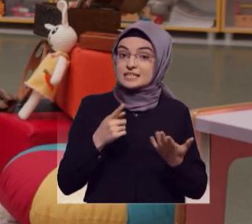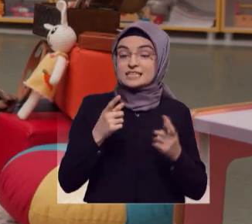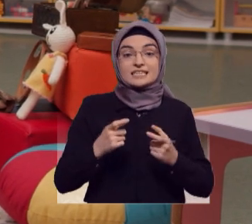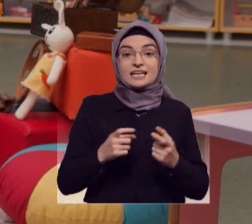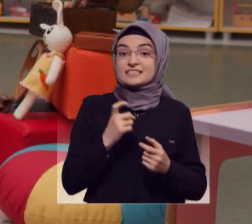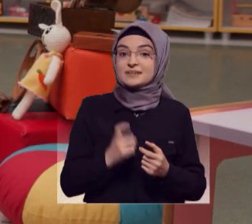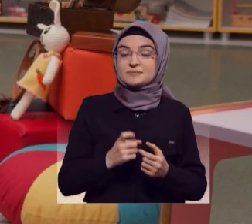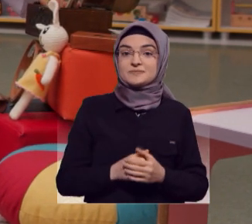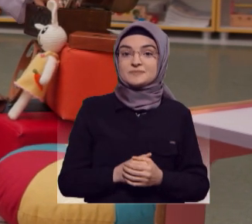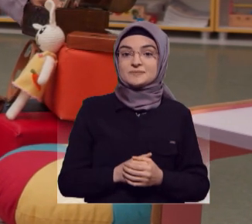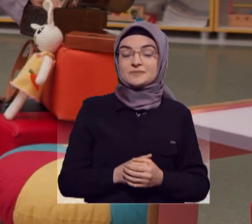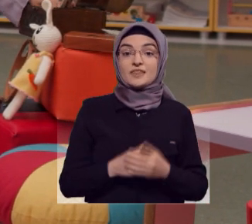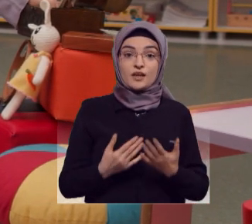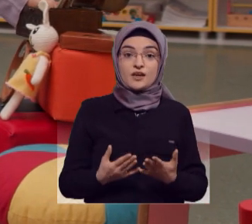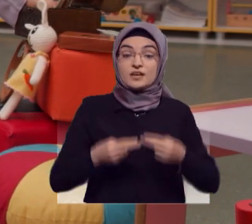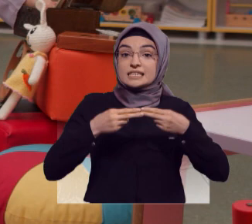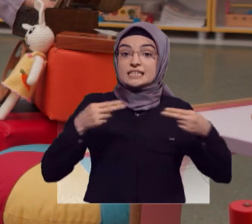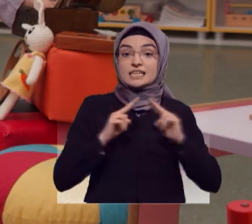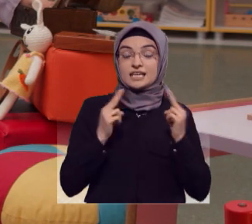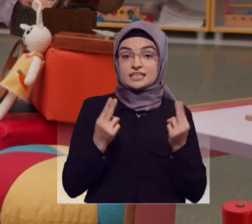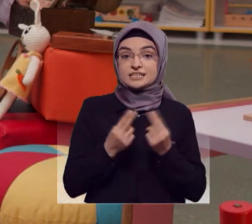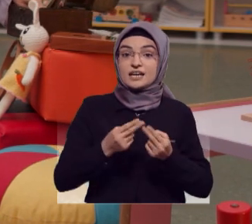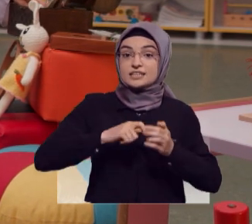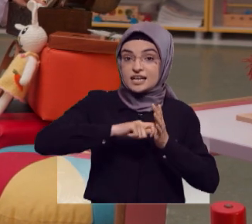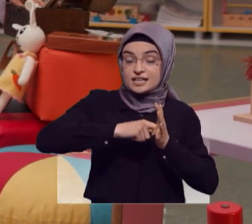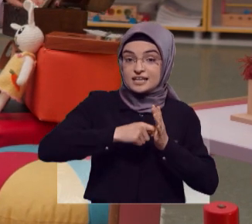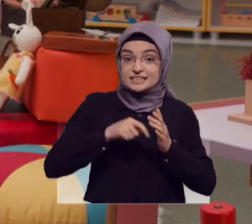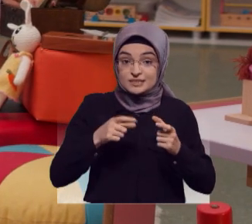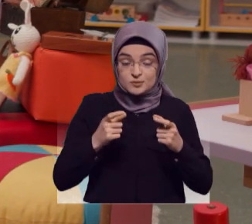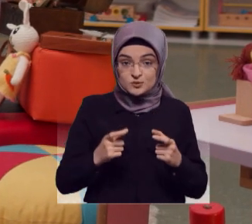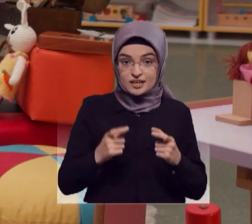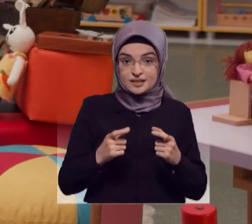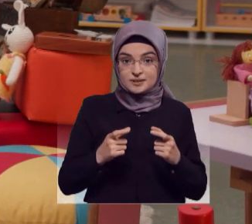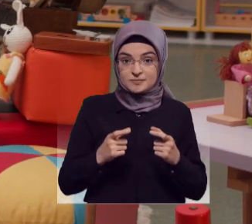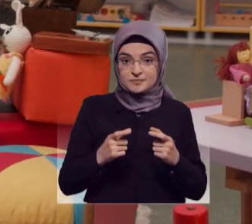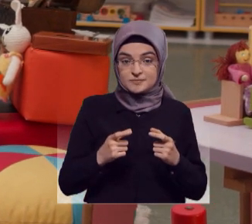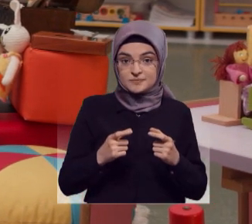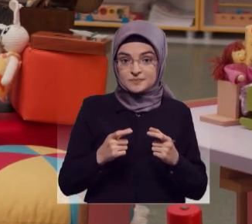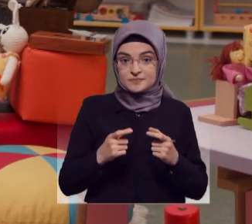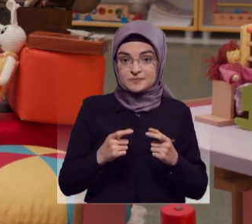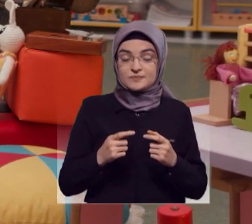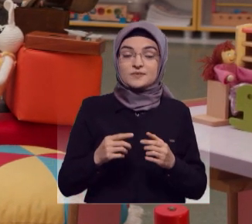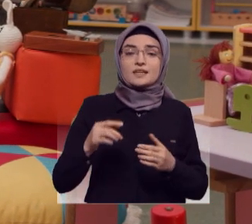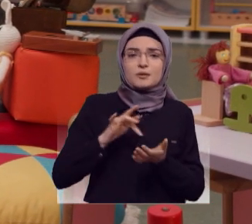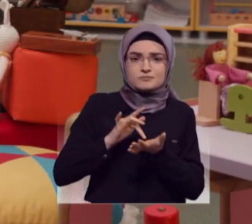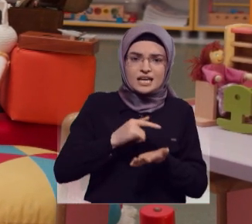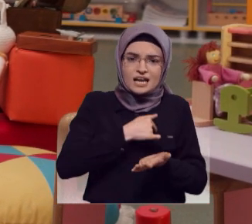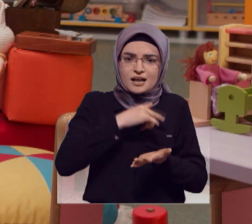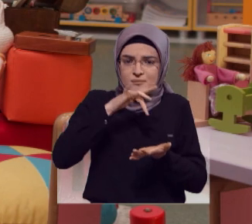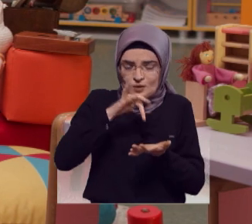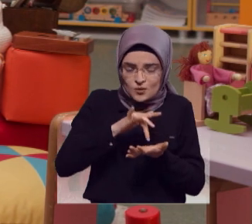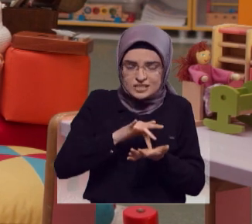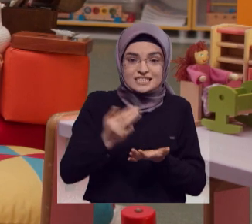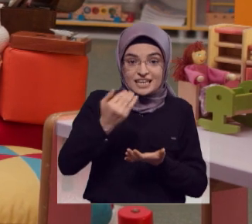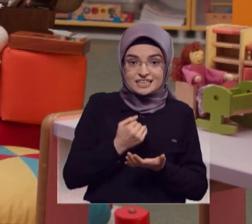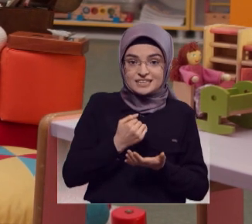gelecek? Evet, hikaye diyarımın anahtarı burada. Tam kalbimin tam ortasından çıkardım